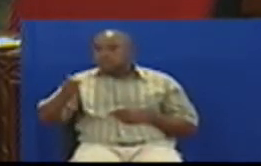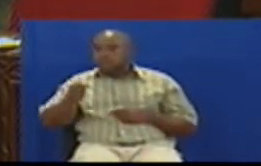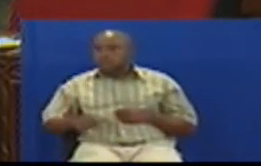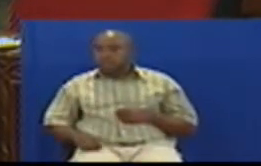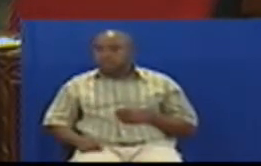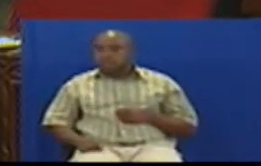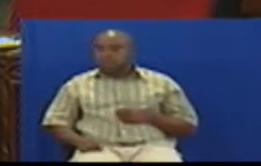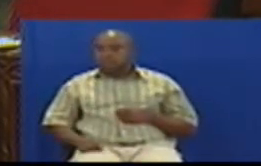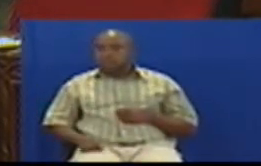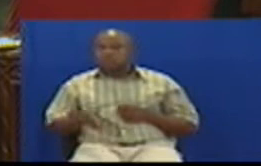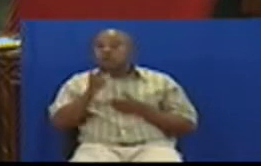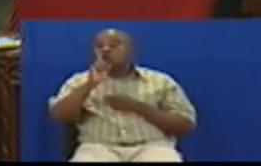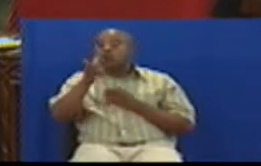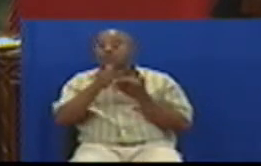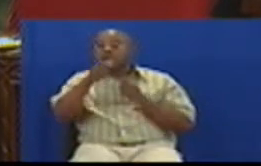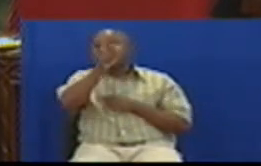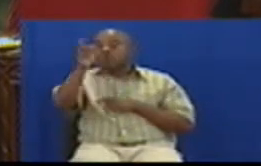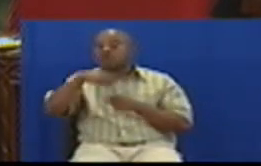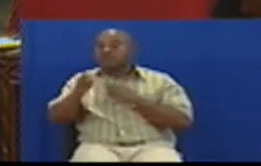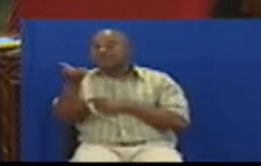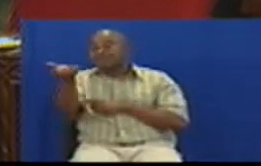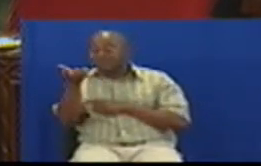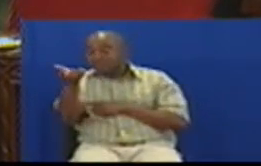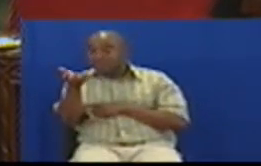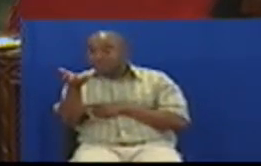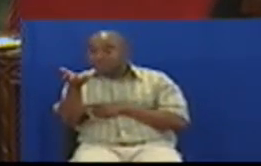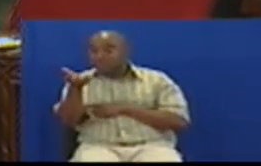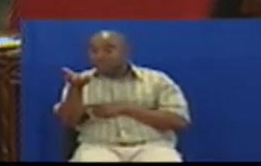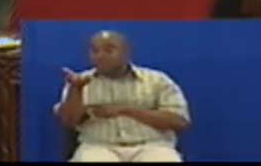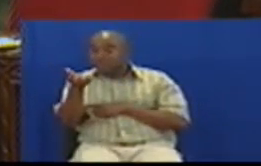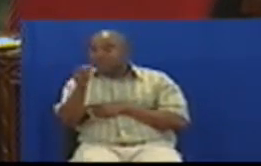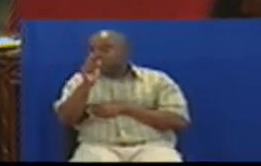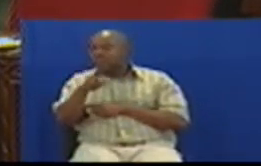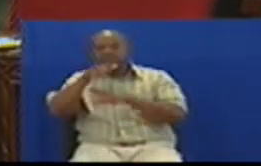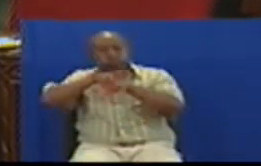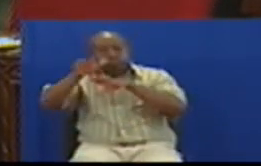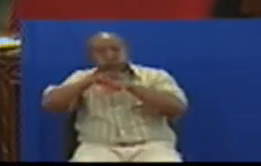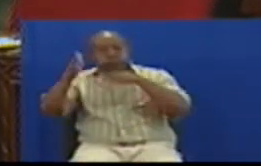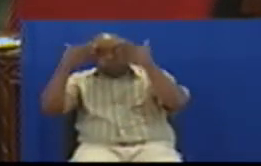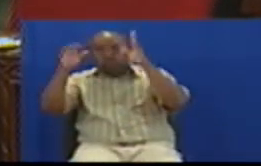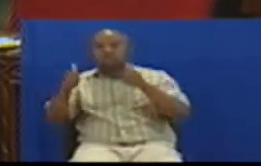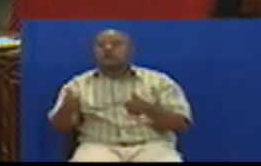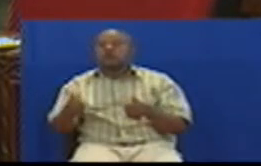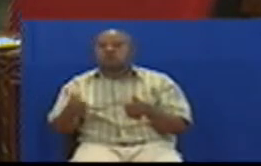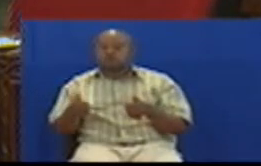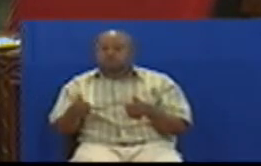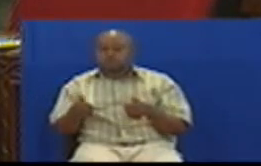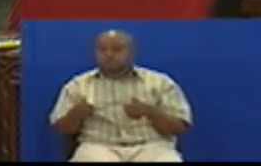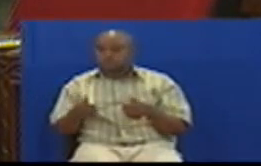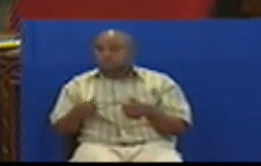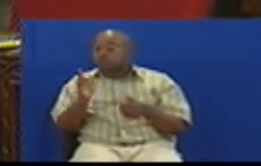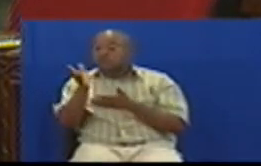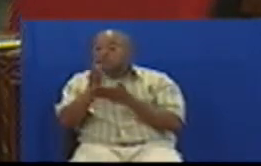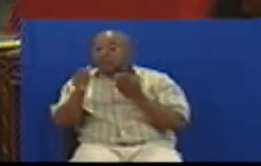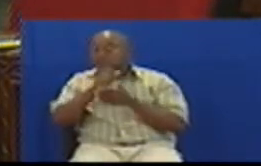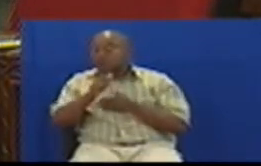yani kuna wazo ambalo lipo katika jamii ambao naona halijatoa ufafanuzi. Kuna mawazo, kuna misconception